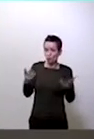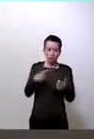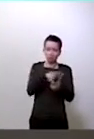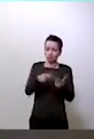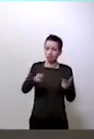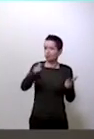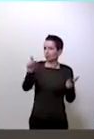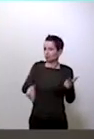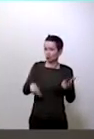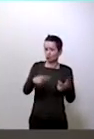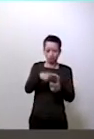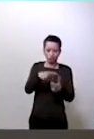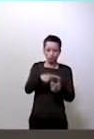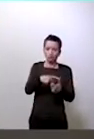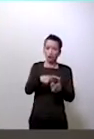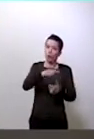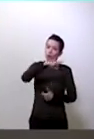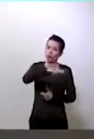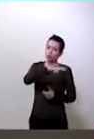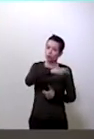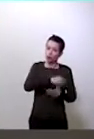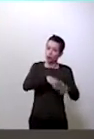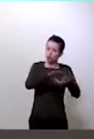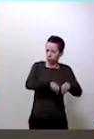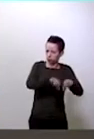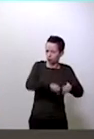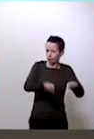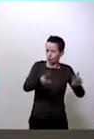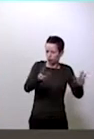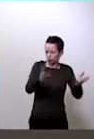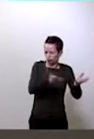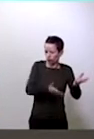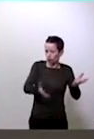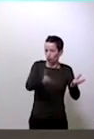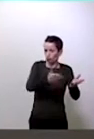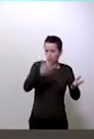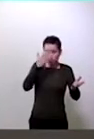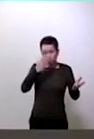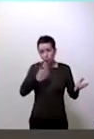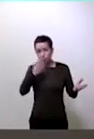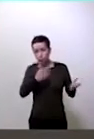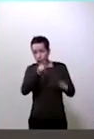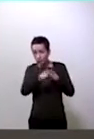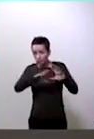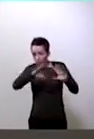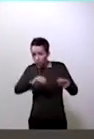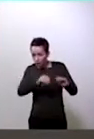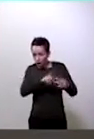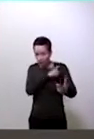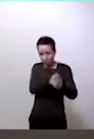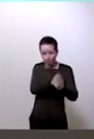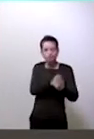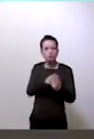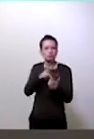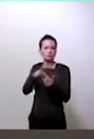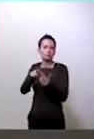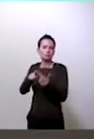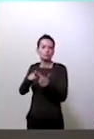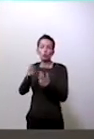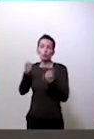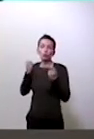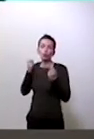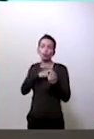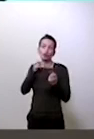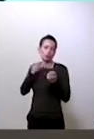impératifs. Un, produire des logements qui permettent de répondre aux besoins des habitants. Et deux, répondre à l'urgence